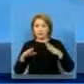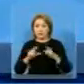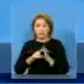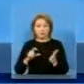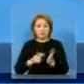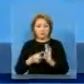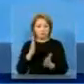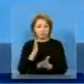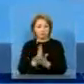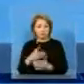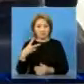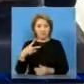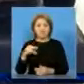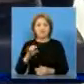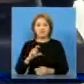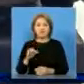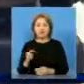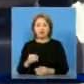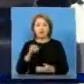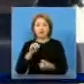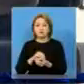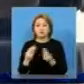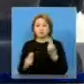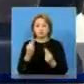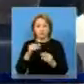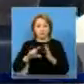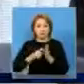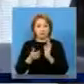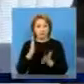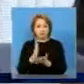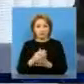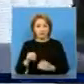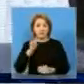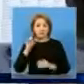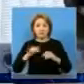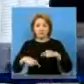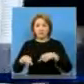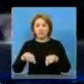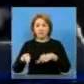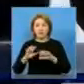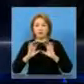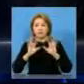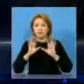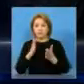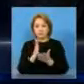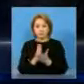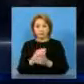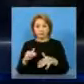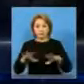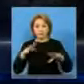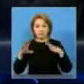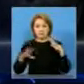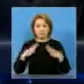жасақталған. Екінші қабатында қосымша ойын залы бар. Ақжарлық жас спортшылар мұнда футбол, волейбол, баскетболдан жаттығу